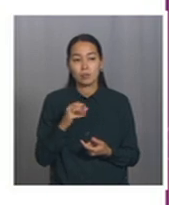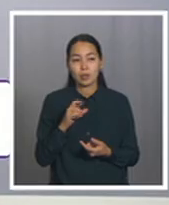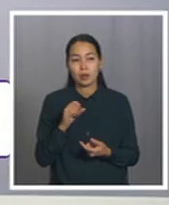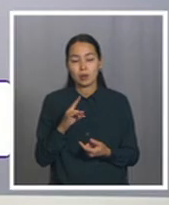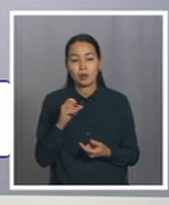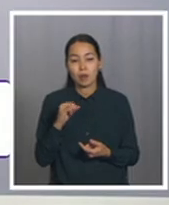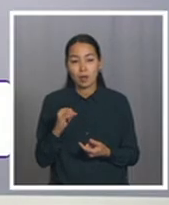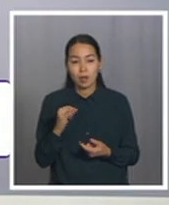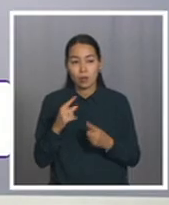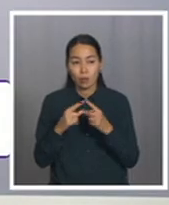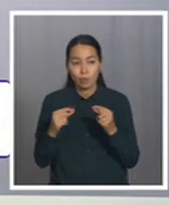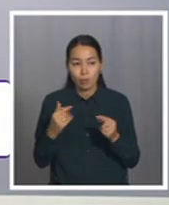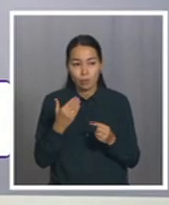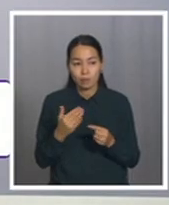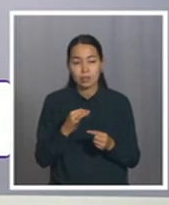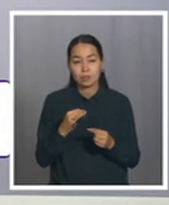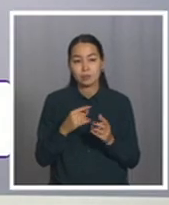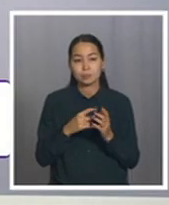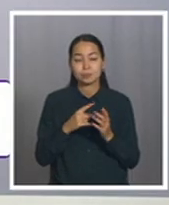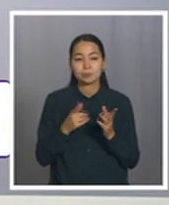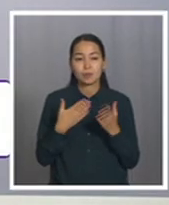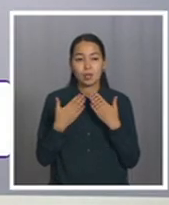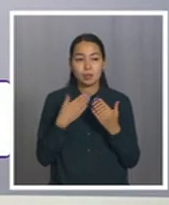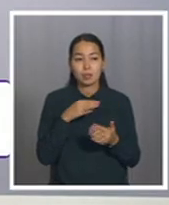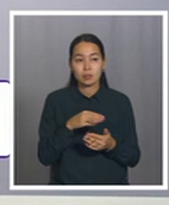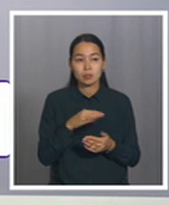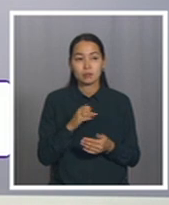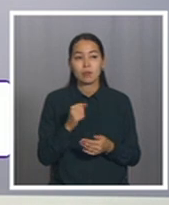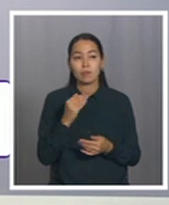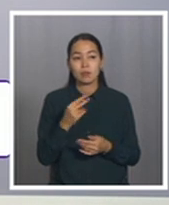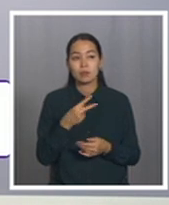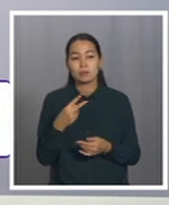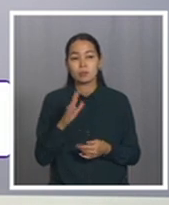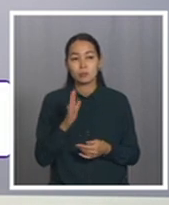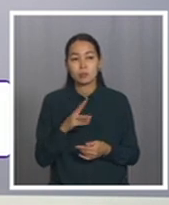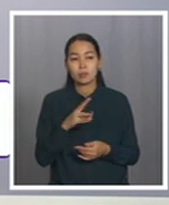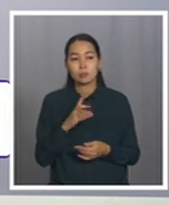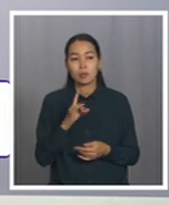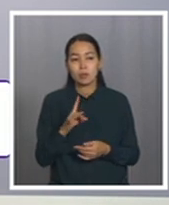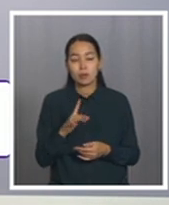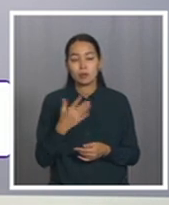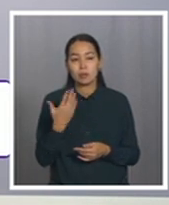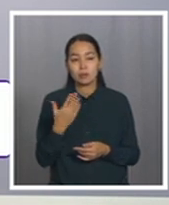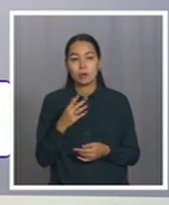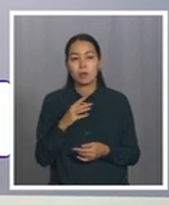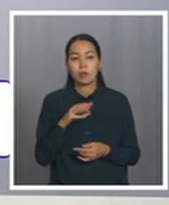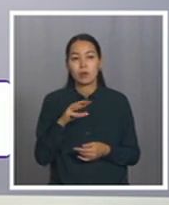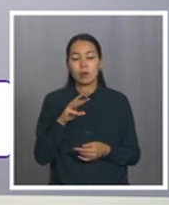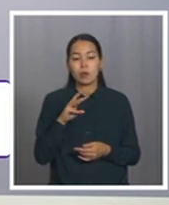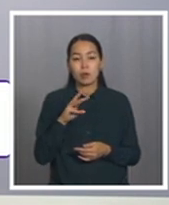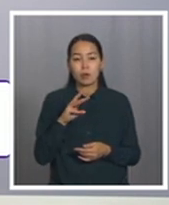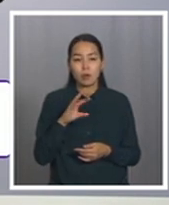жазамыз. Сонымен біздегі әр нүктеге әсер ететін күштің мәні тең болады mi r i дельта омега бөлінген дельта